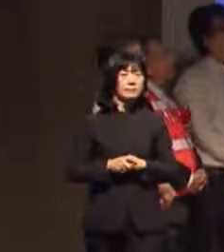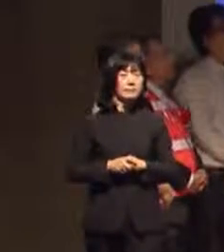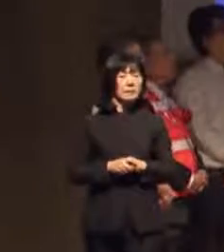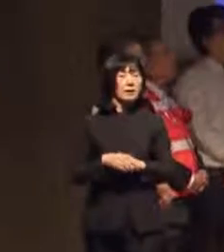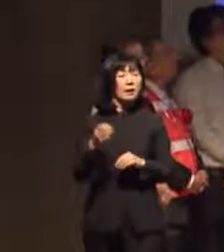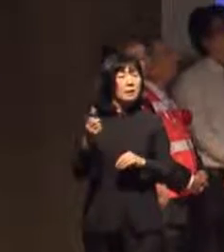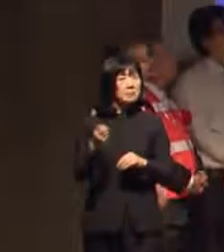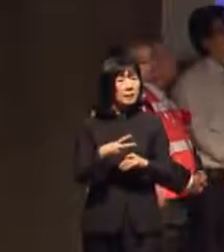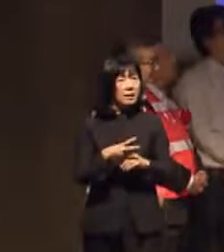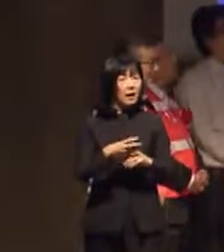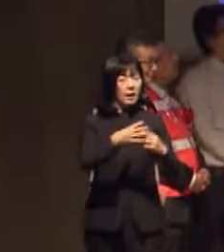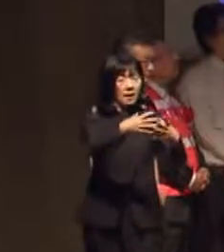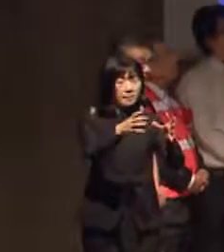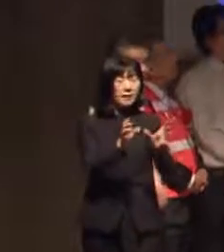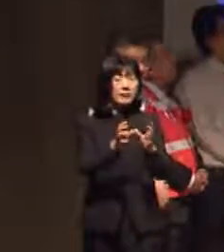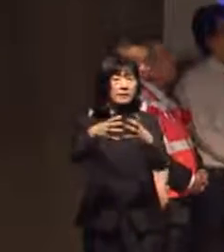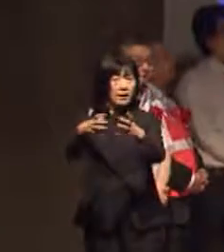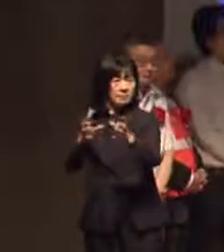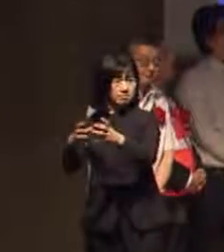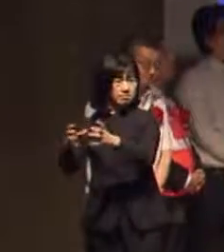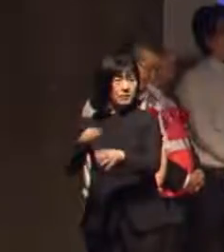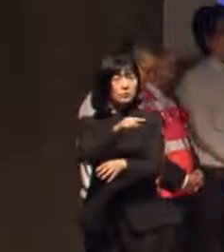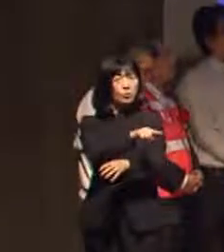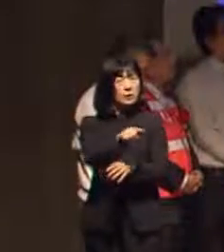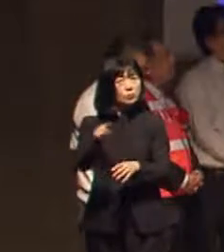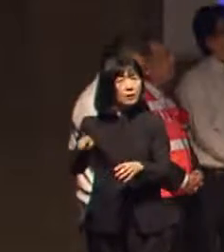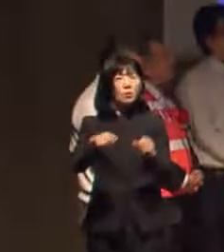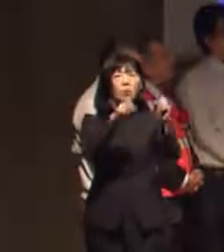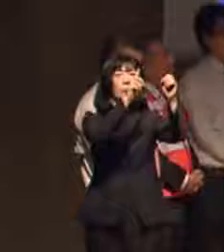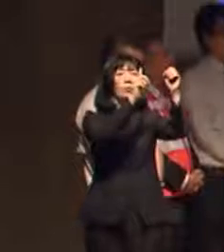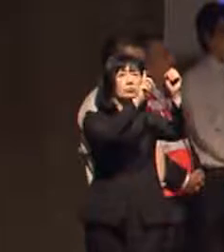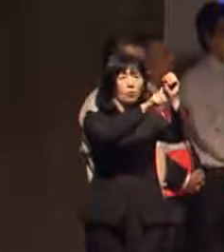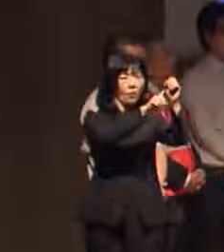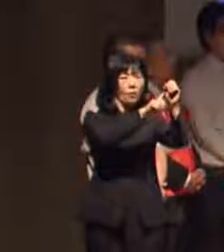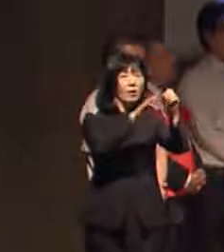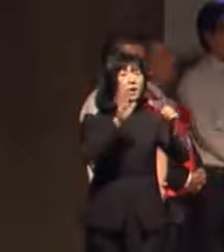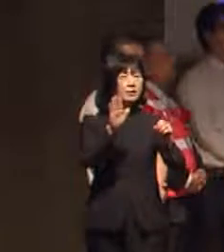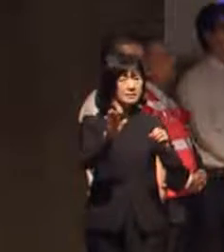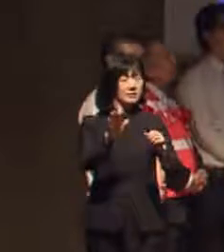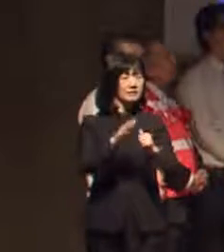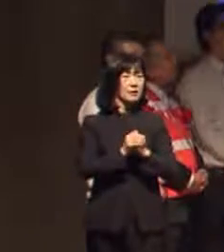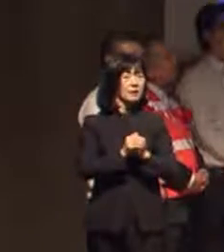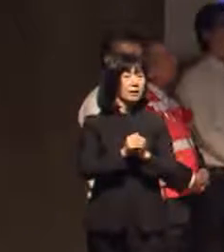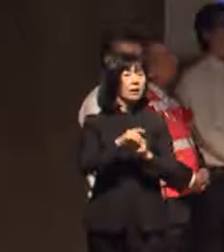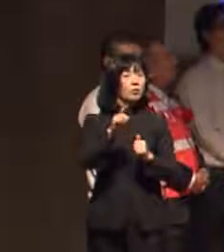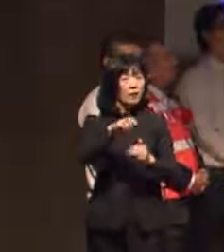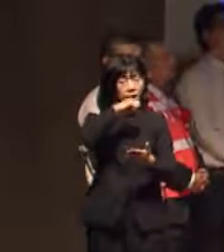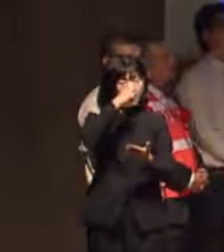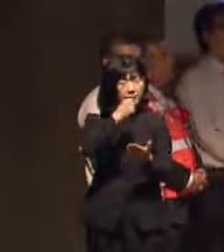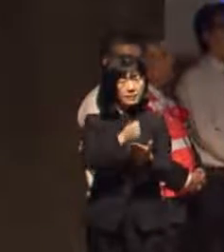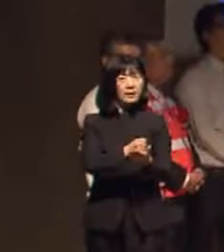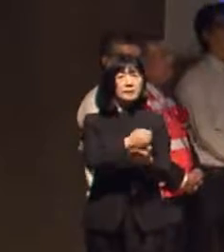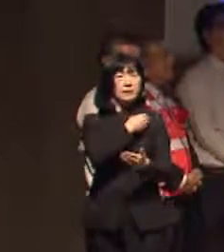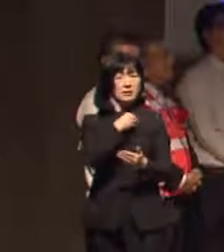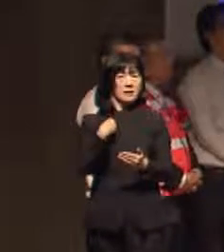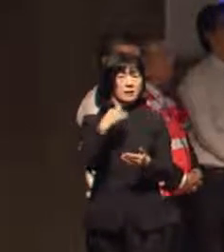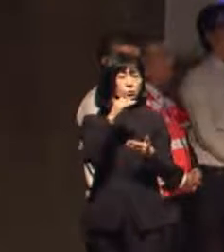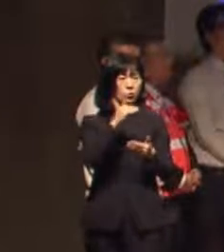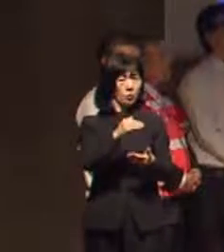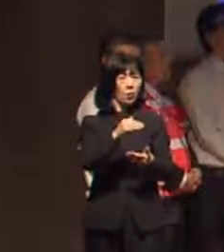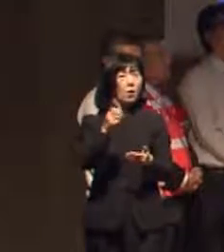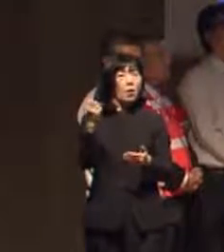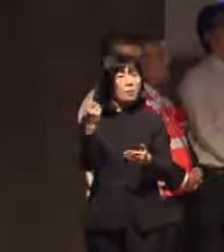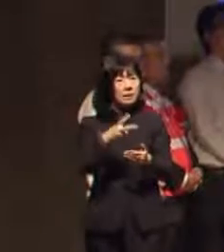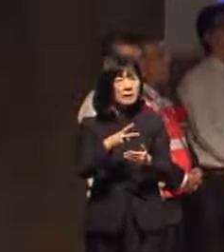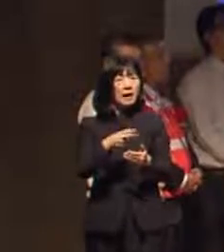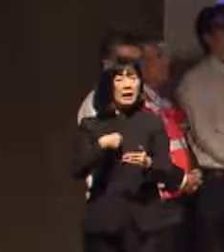して各団体のそれぞれ目標を挙げておられますが、それが達成できること、また